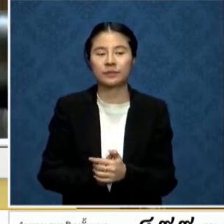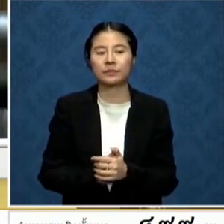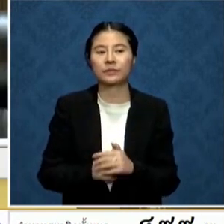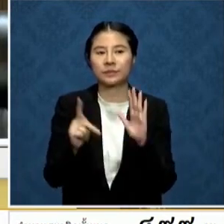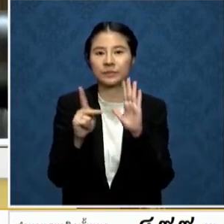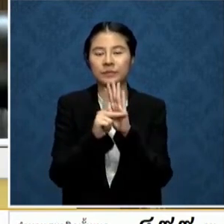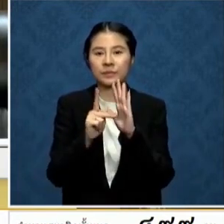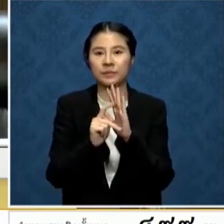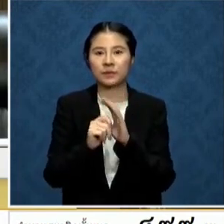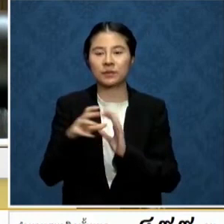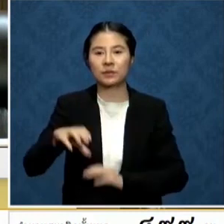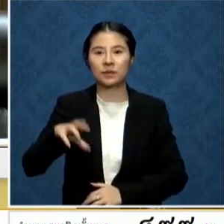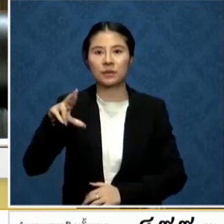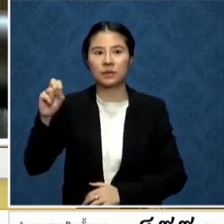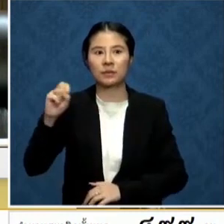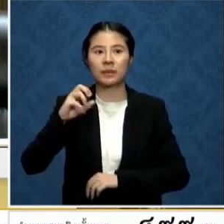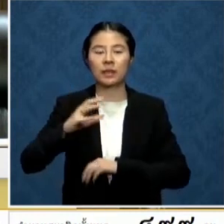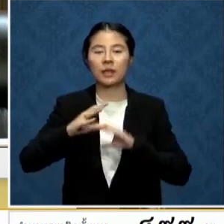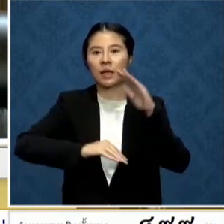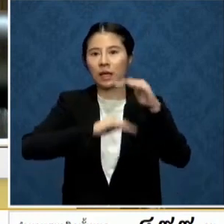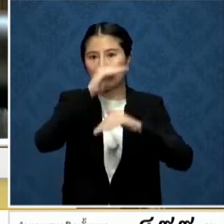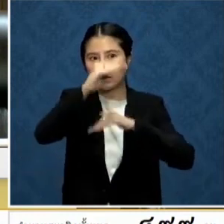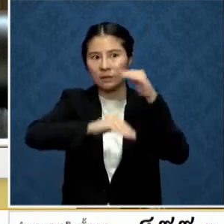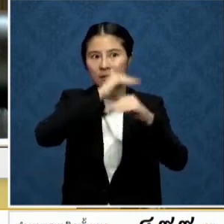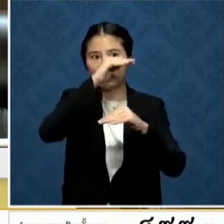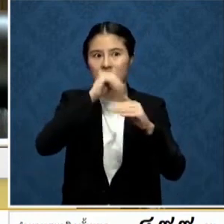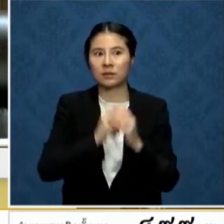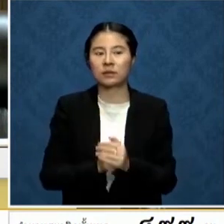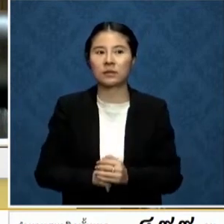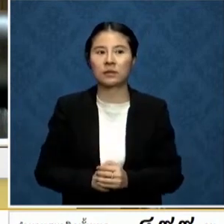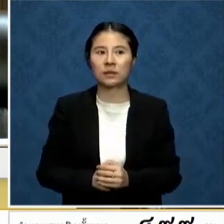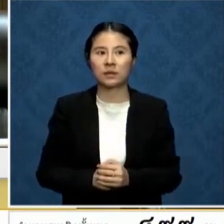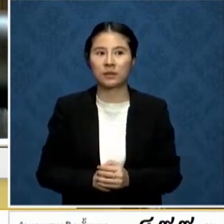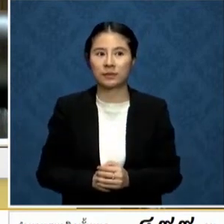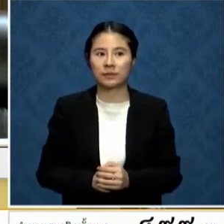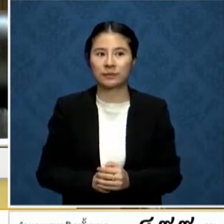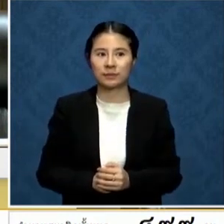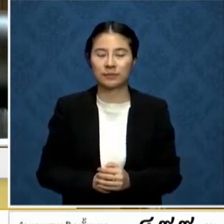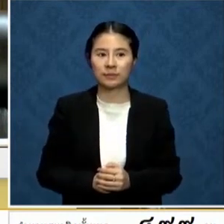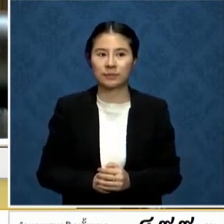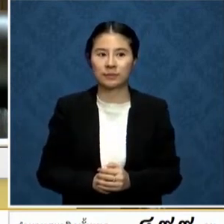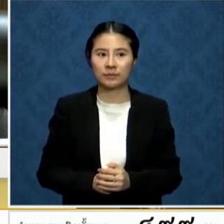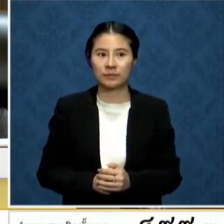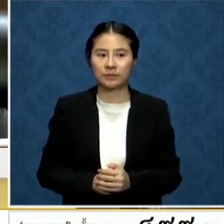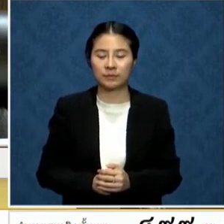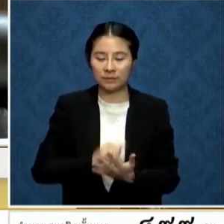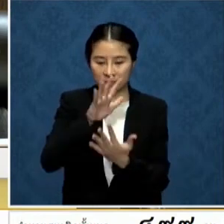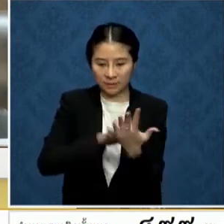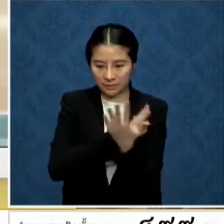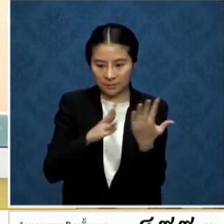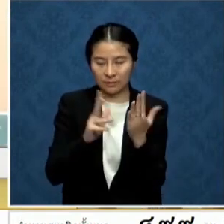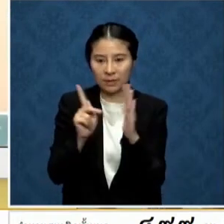หน้าเพราะผมไม่เห็นคำไหนที่ว่าร่างข้อบังคับสภาก้าวหน้าท่านประธานมีแต่บอกว่าร่างข้อบังคับ